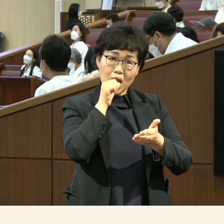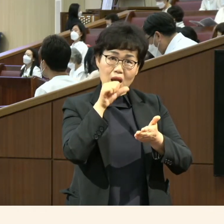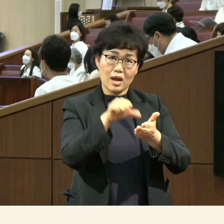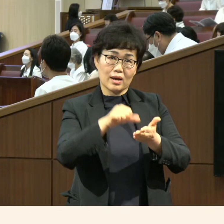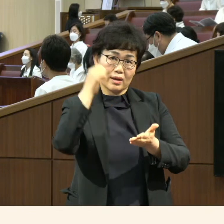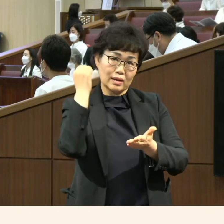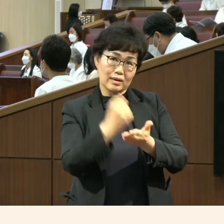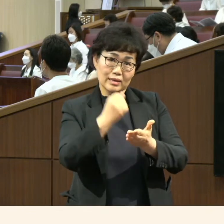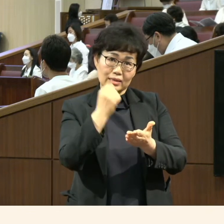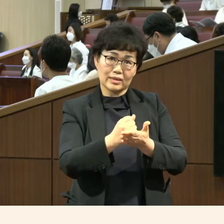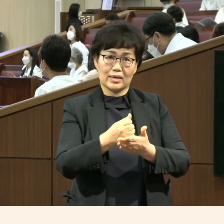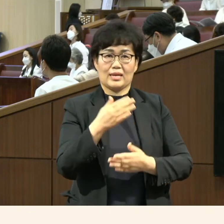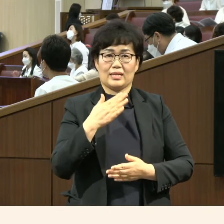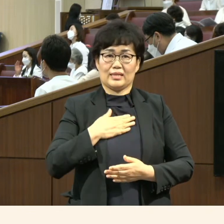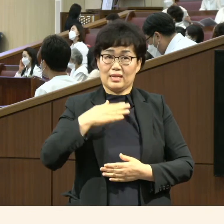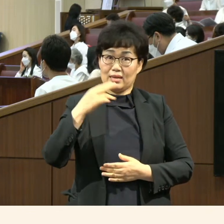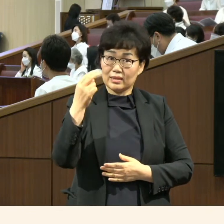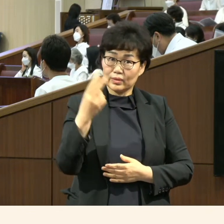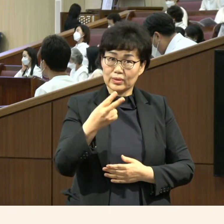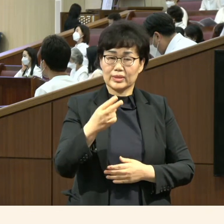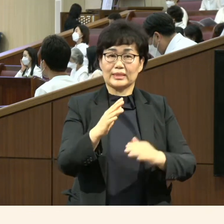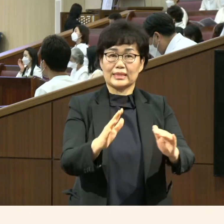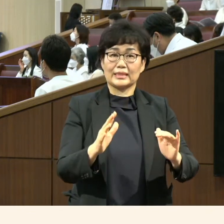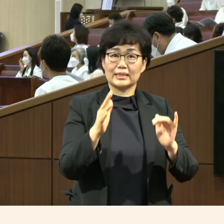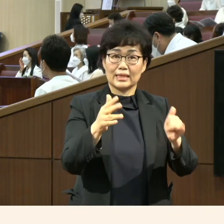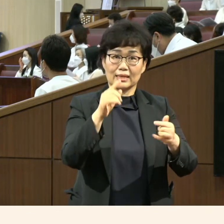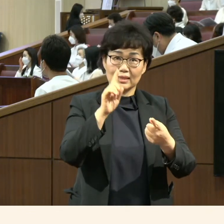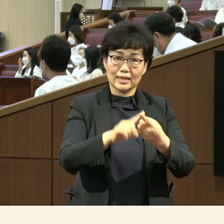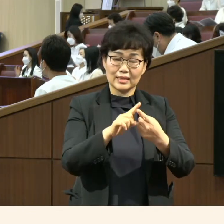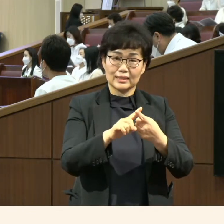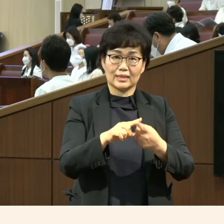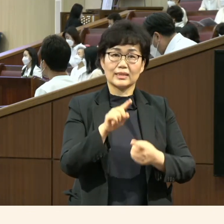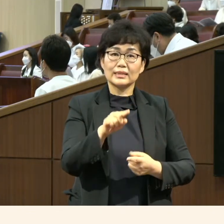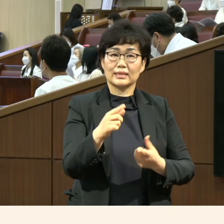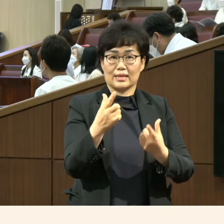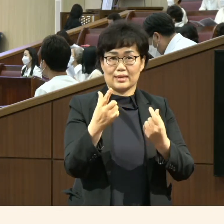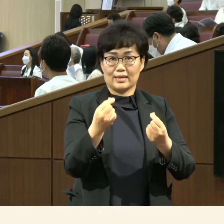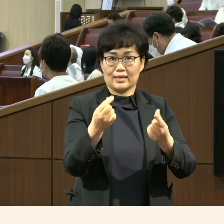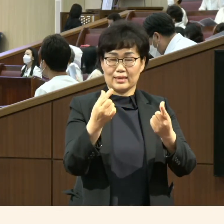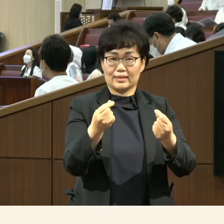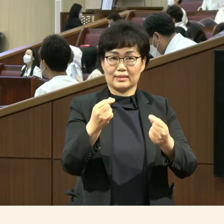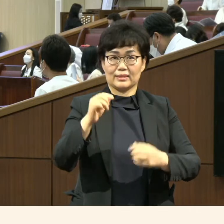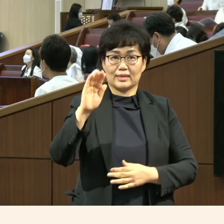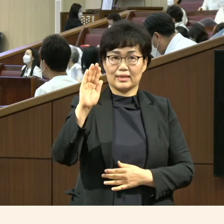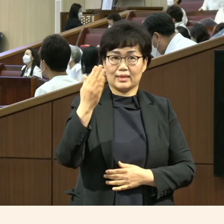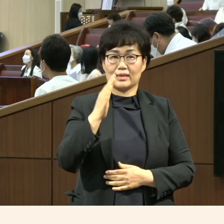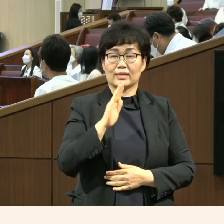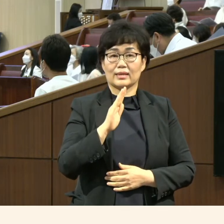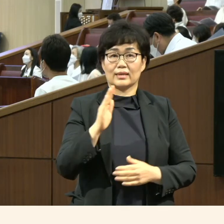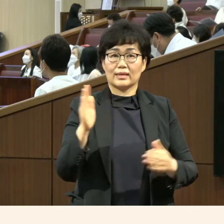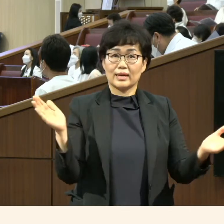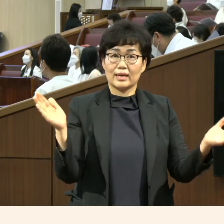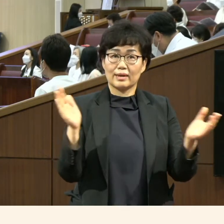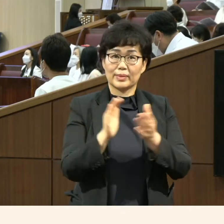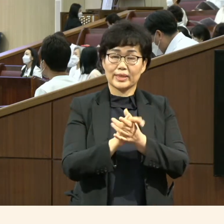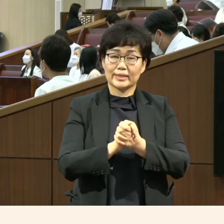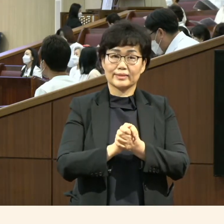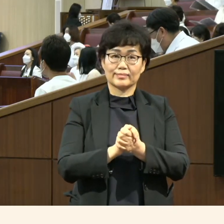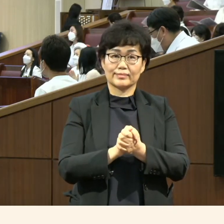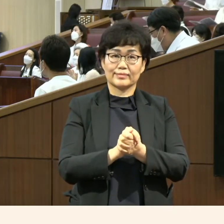박히고 또 내가 또한 세상을 대하여 그러하니라. 아멘.